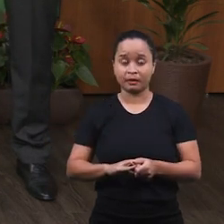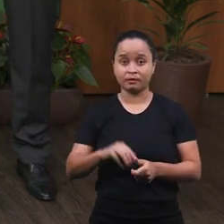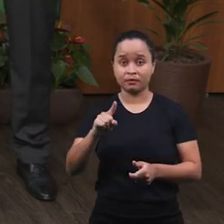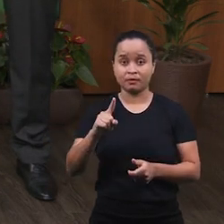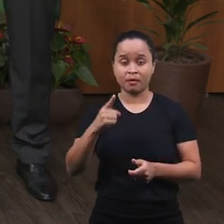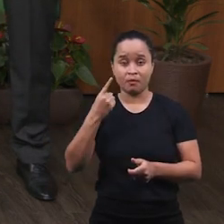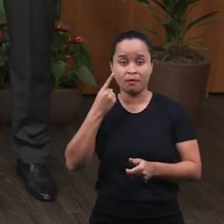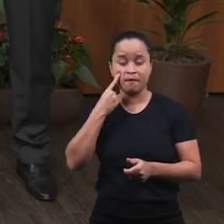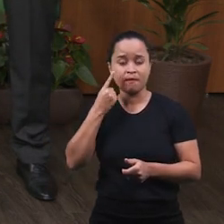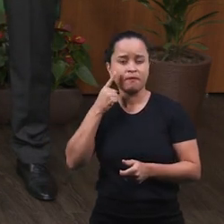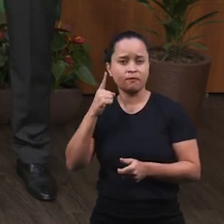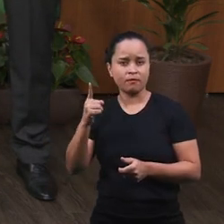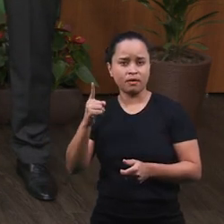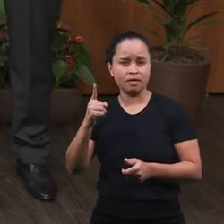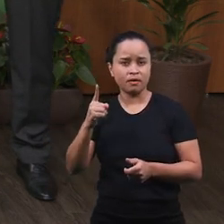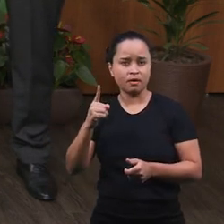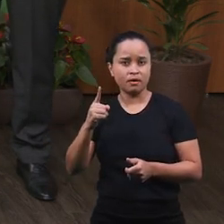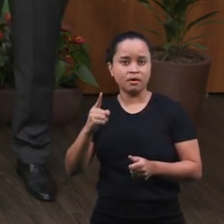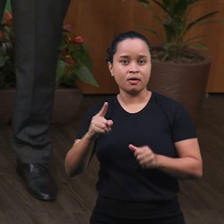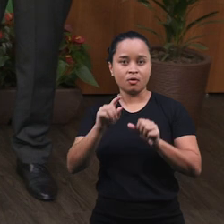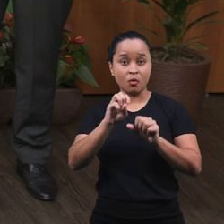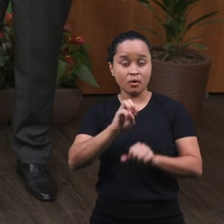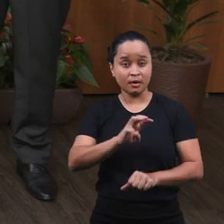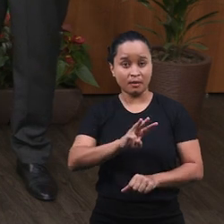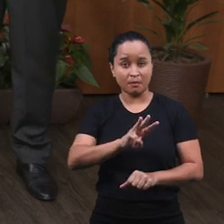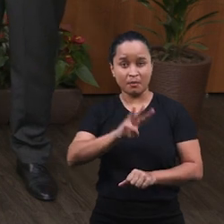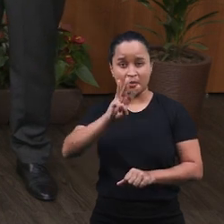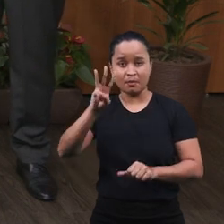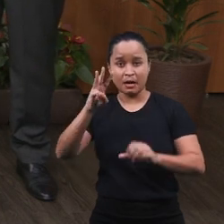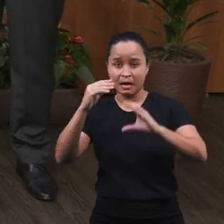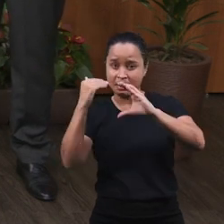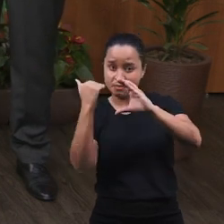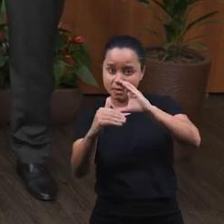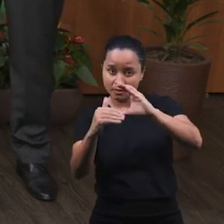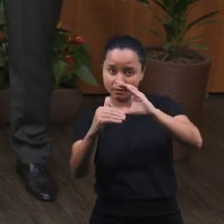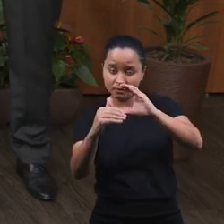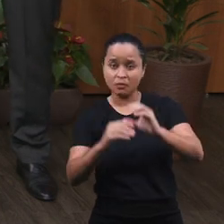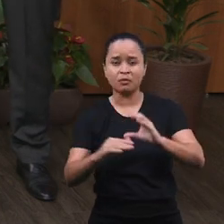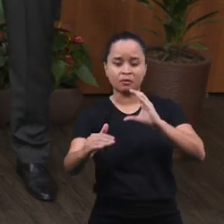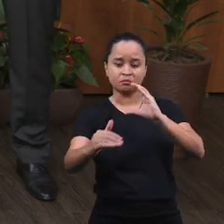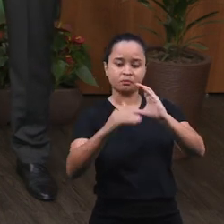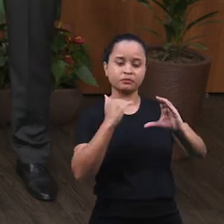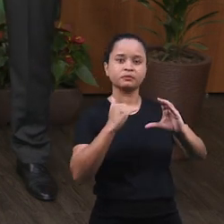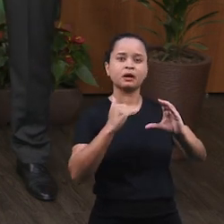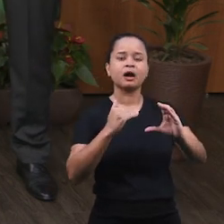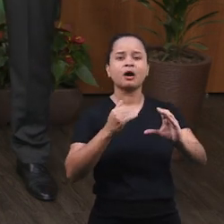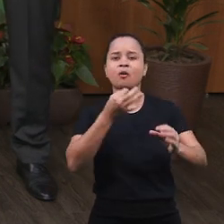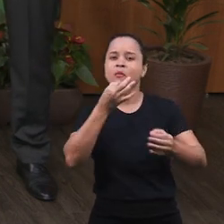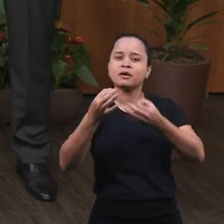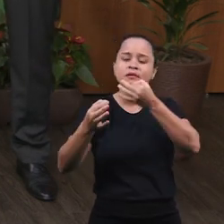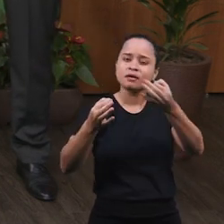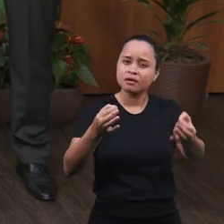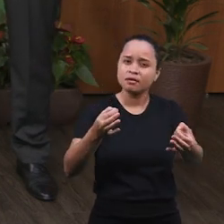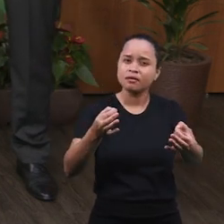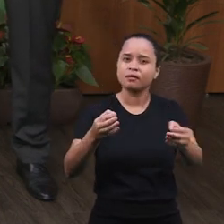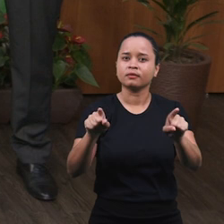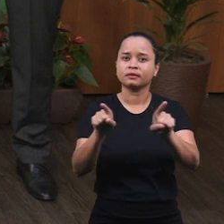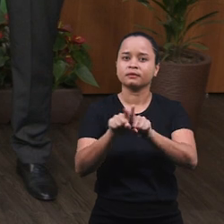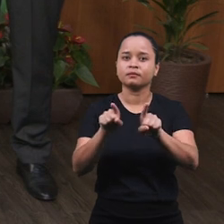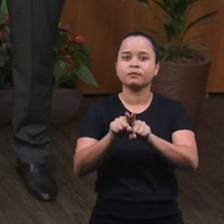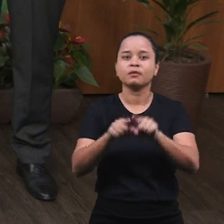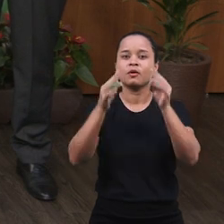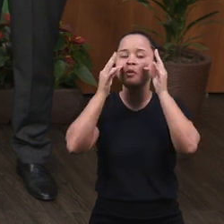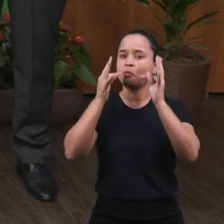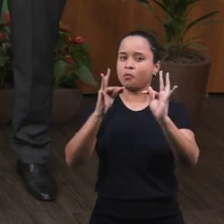Celui-là est l'adresse email que vous pouvez utiliser pour nous envoyer un message avec une suggestion de